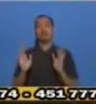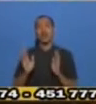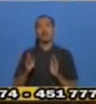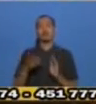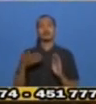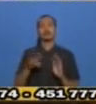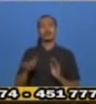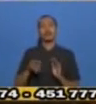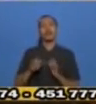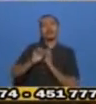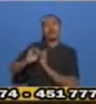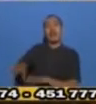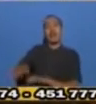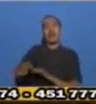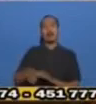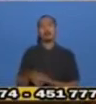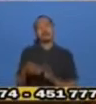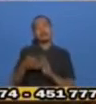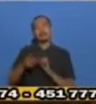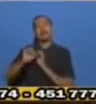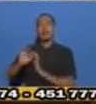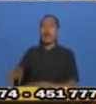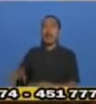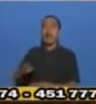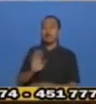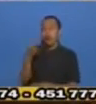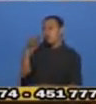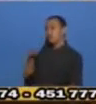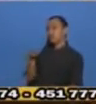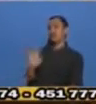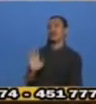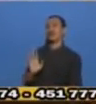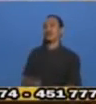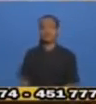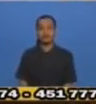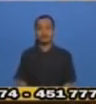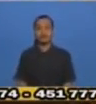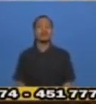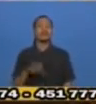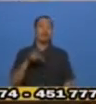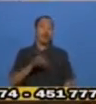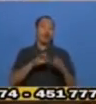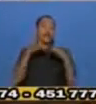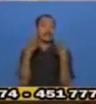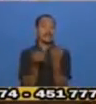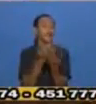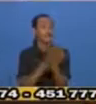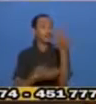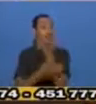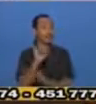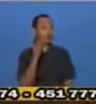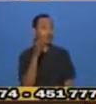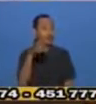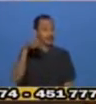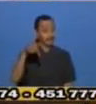seperti inilah yang kemudian banyak tertinggal. Tapi kami organisasi penyandang disabilitas di Jogja ini mungkin diawali